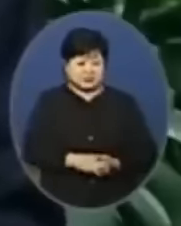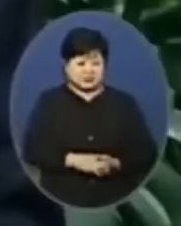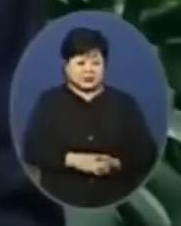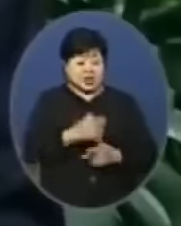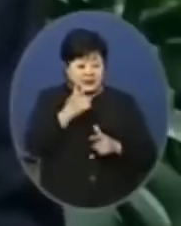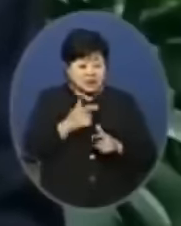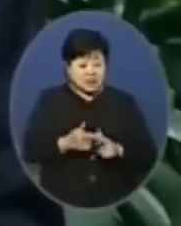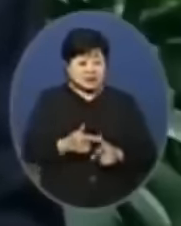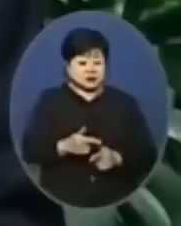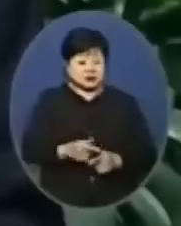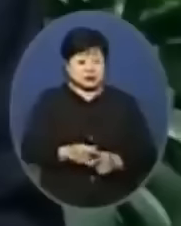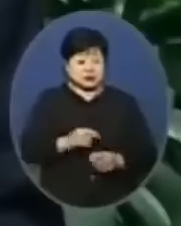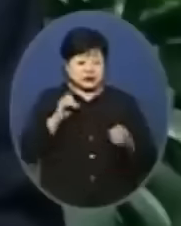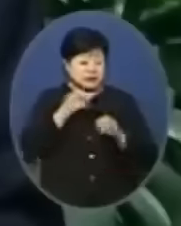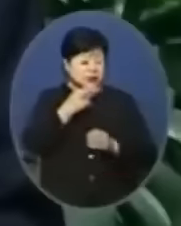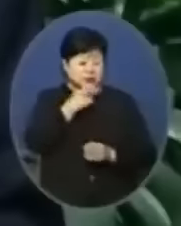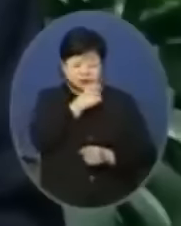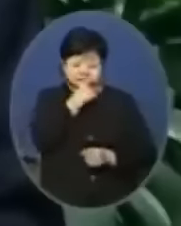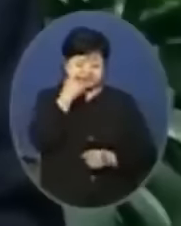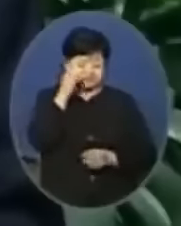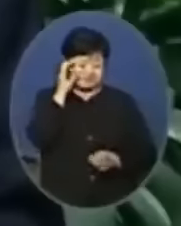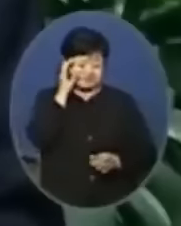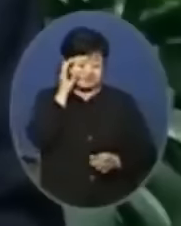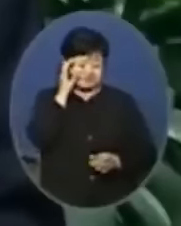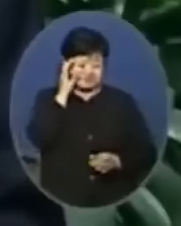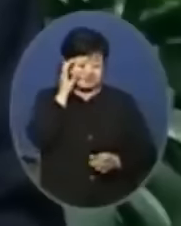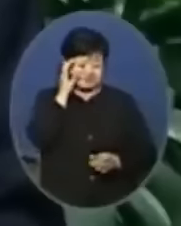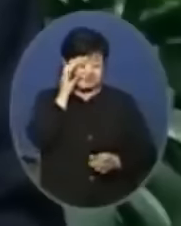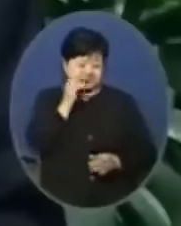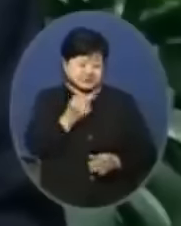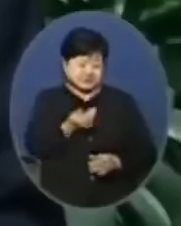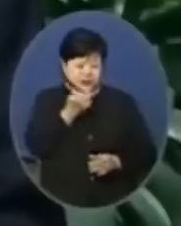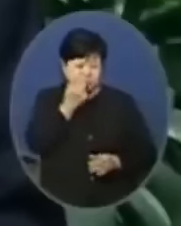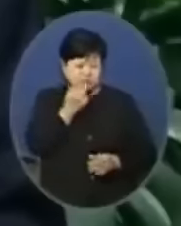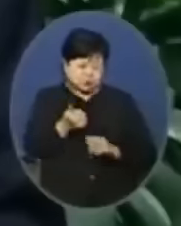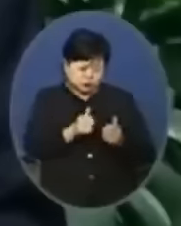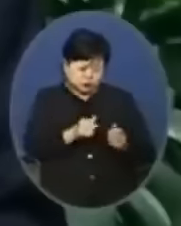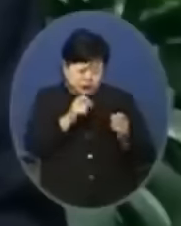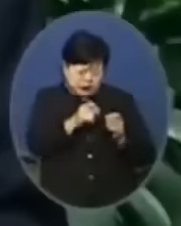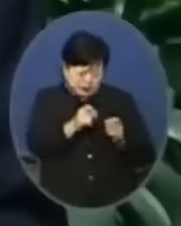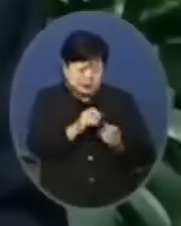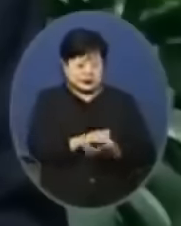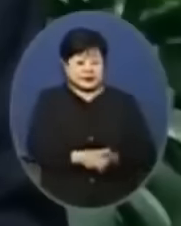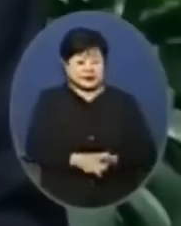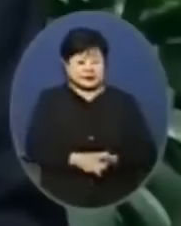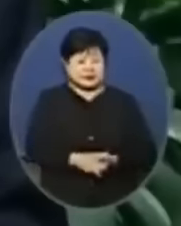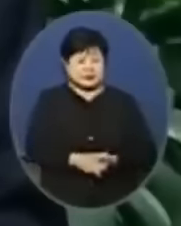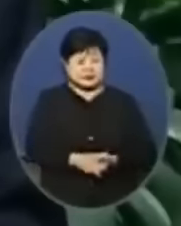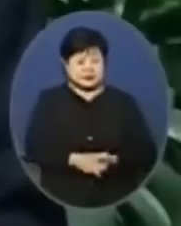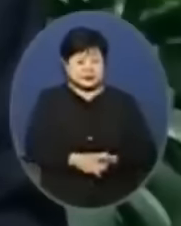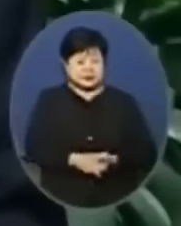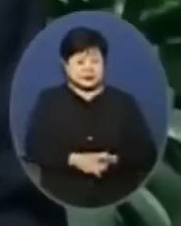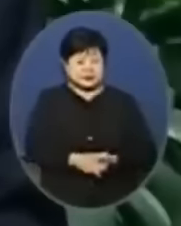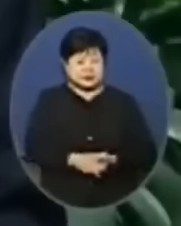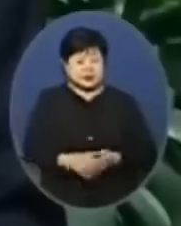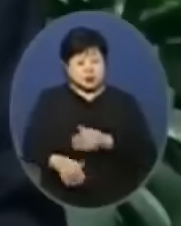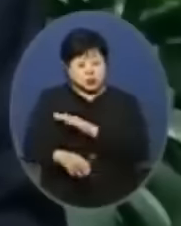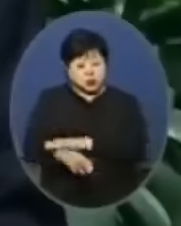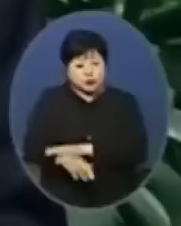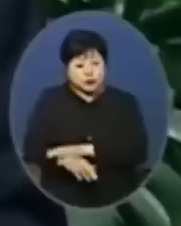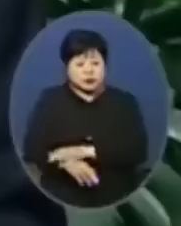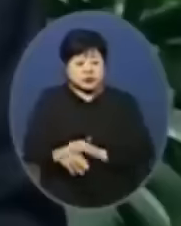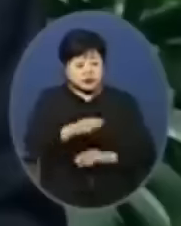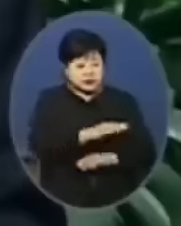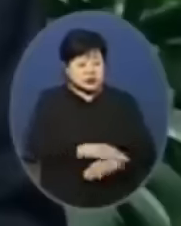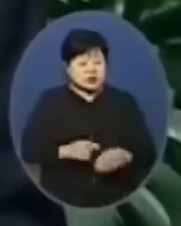그는 예수님한테 아무 대답도 안 하셨습니다. 그러다가 이제 숨이 넘어갈 때쯤 되어서 우편 강도하고